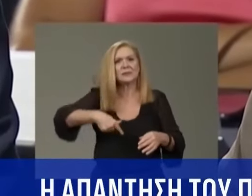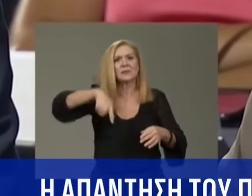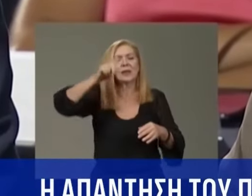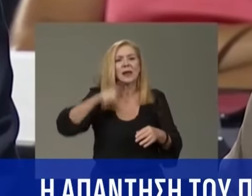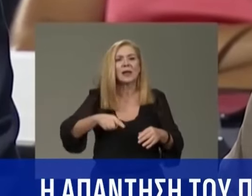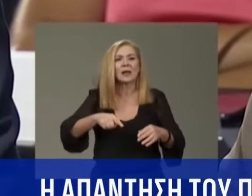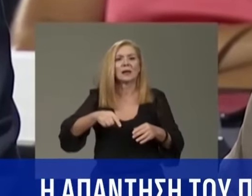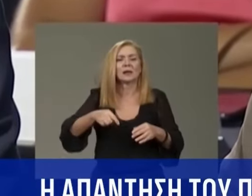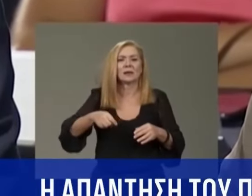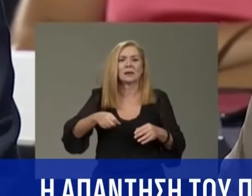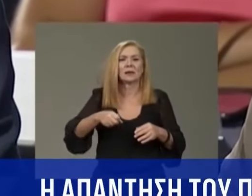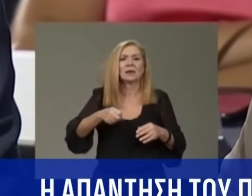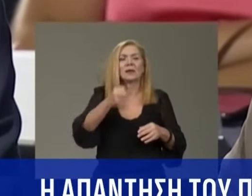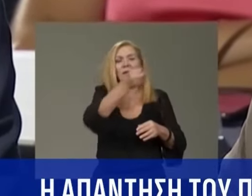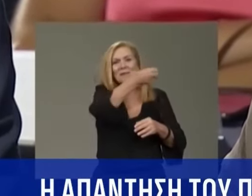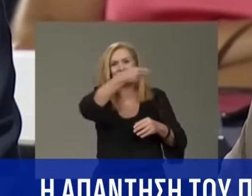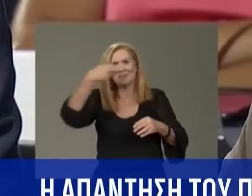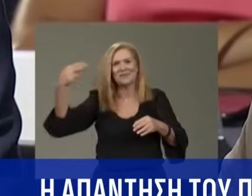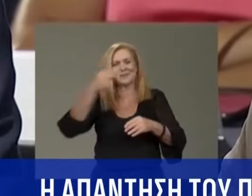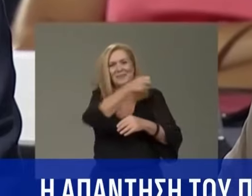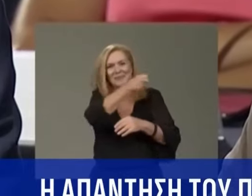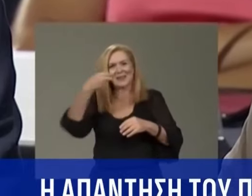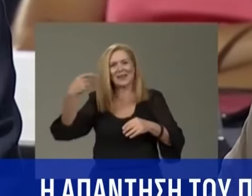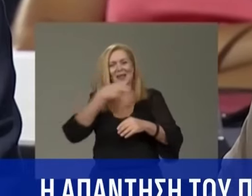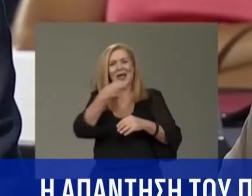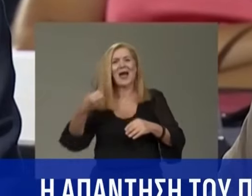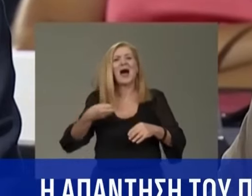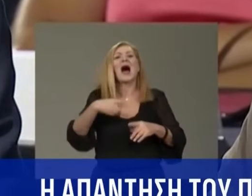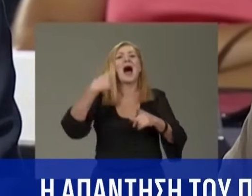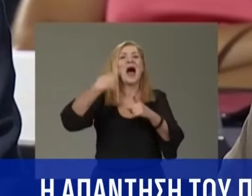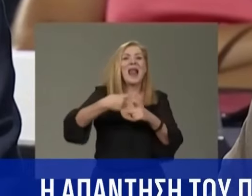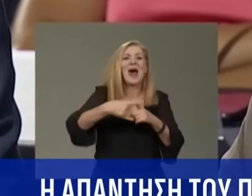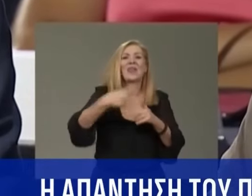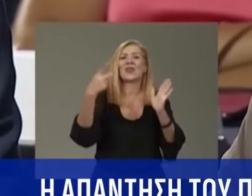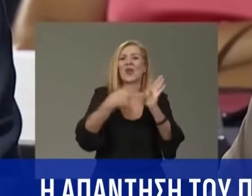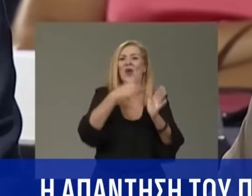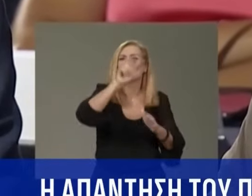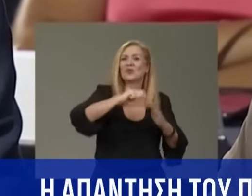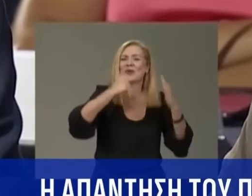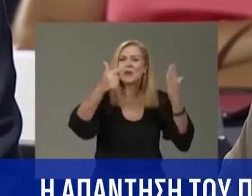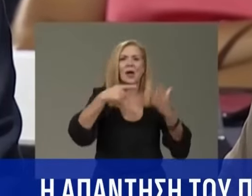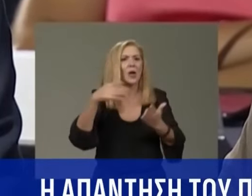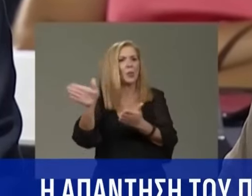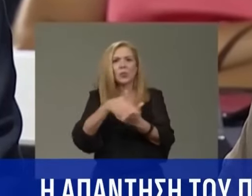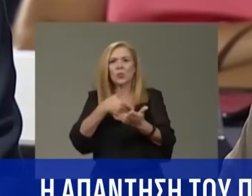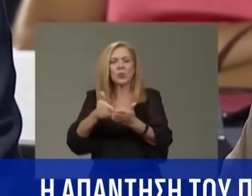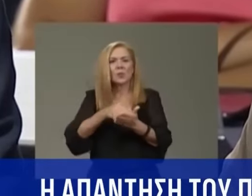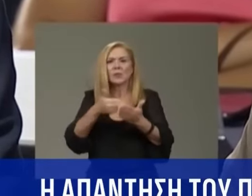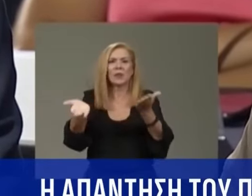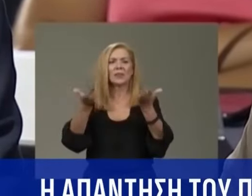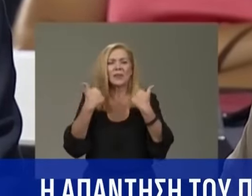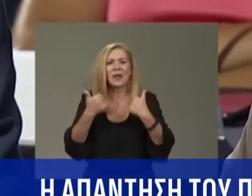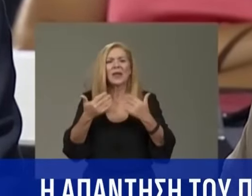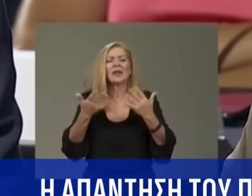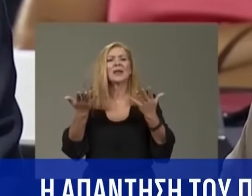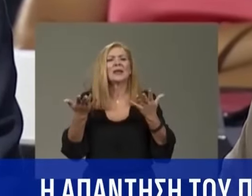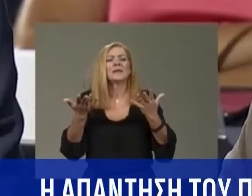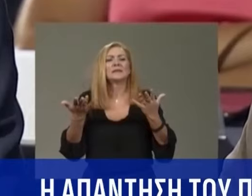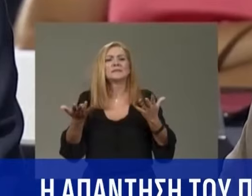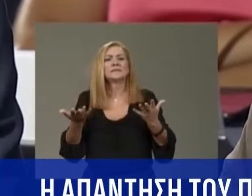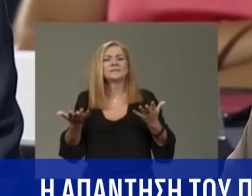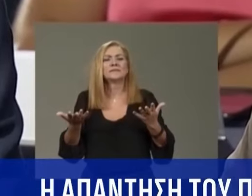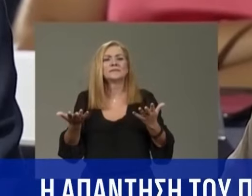στα γράμματα του Συνθήματος Ελλάδα 2027, αντί για χρωματισμός, διαπιστώνουμε ότι υπάρχουν κάποια από